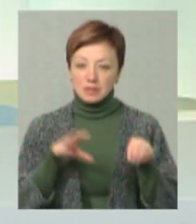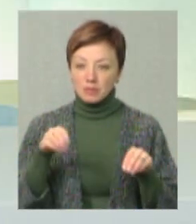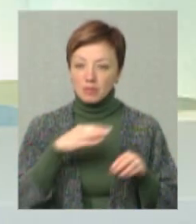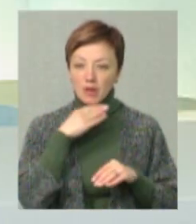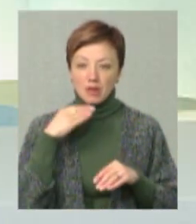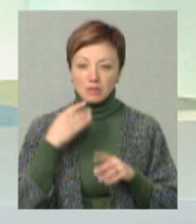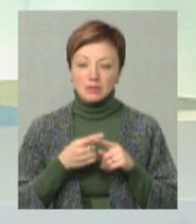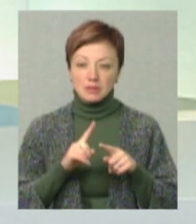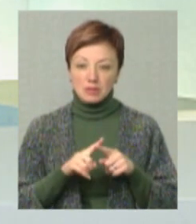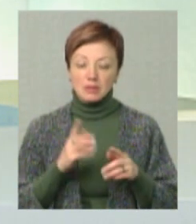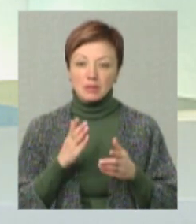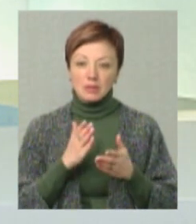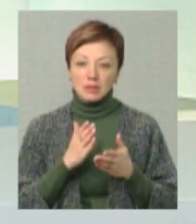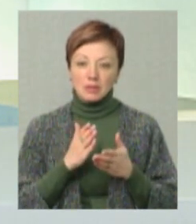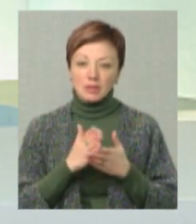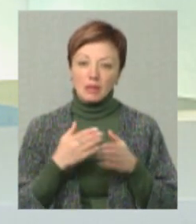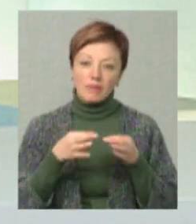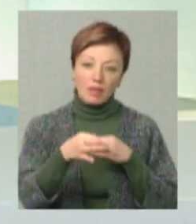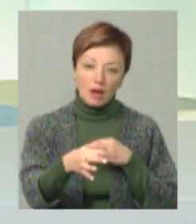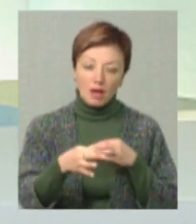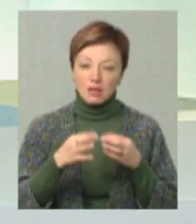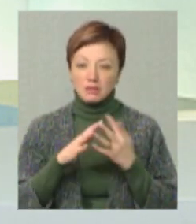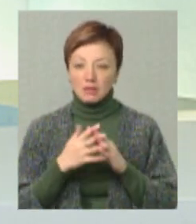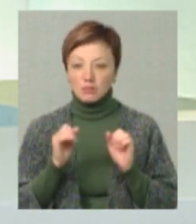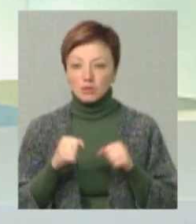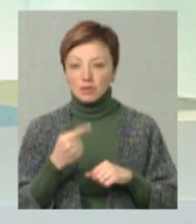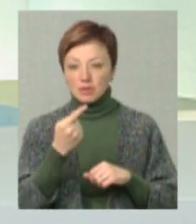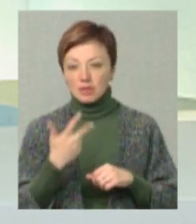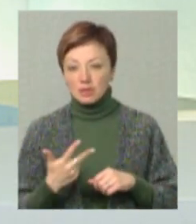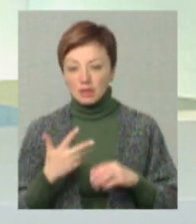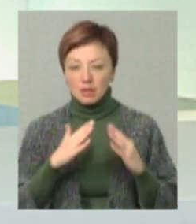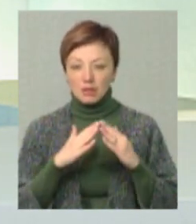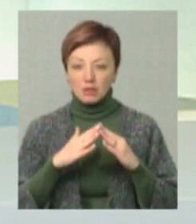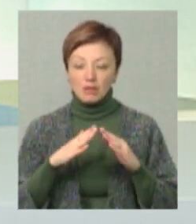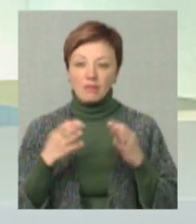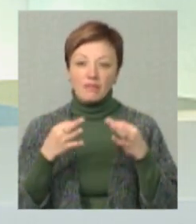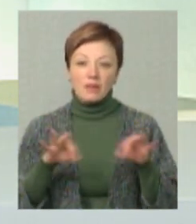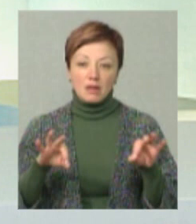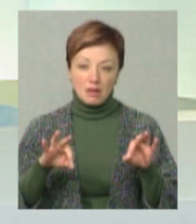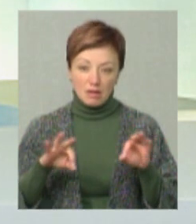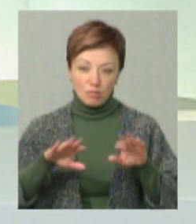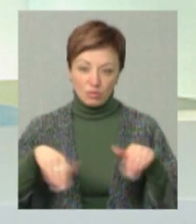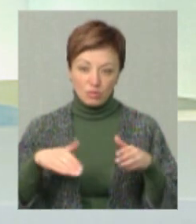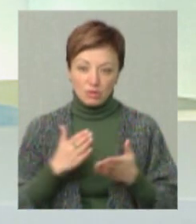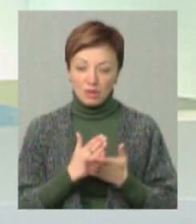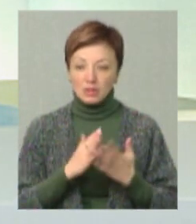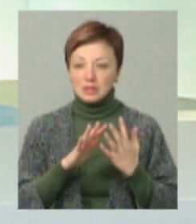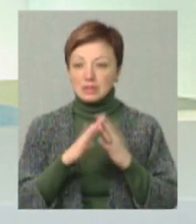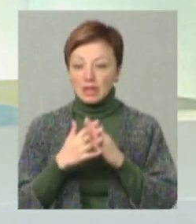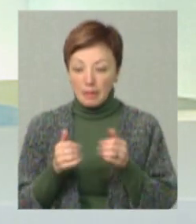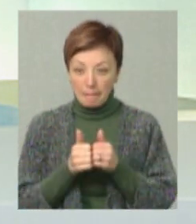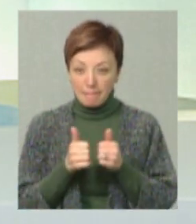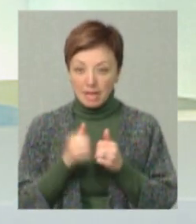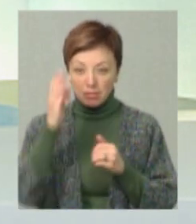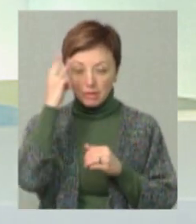заселеність, да? Тобто це не є села якісь більш віддалені, де, можливо, третина хатів, а то й половина вільних. Села